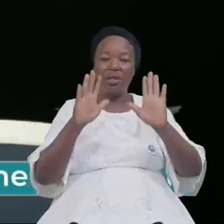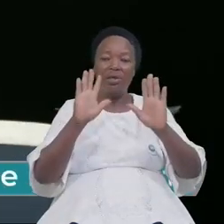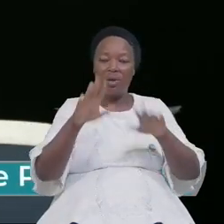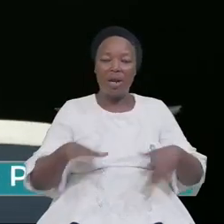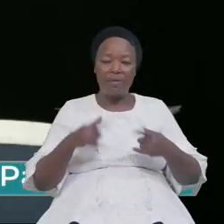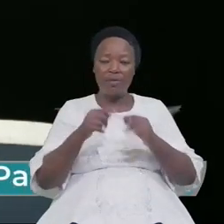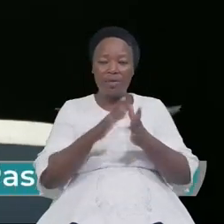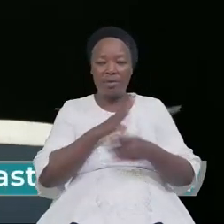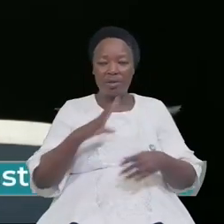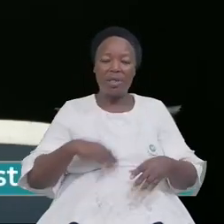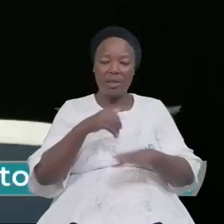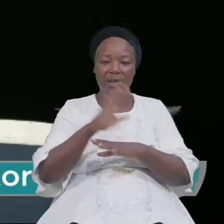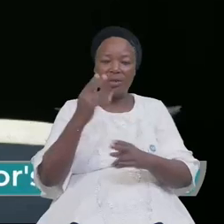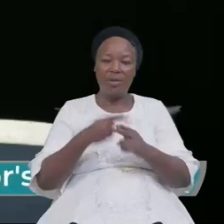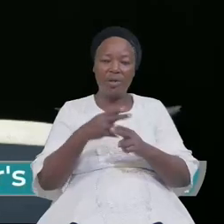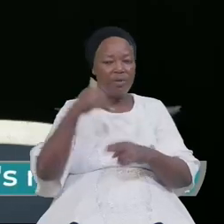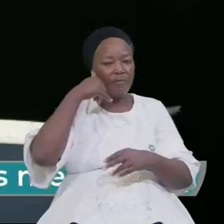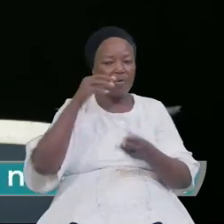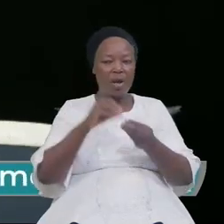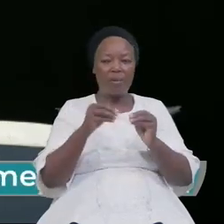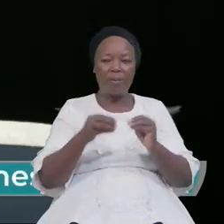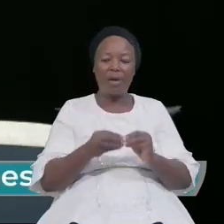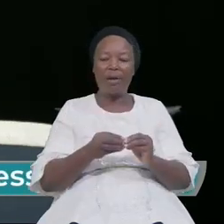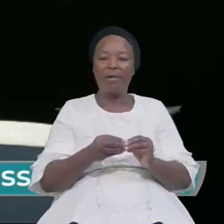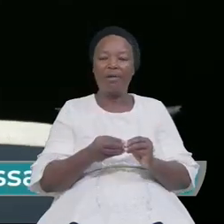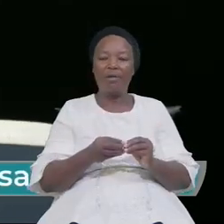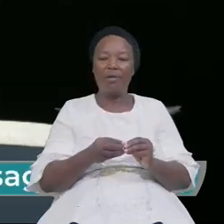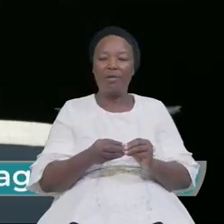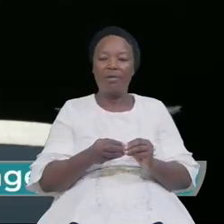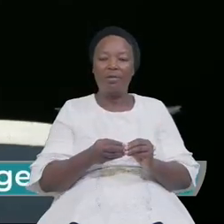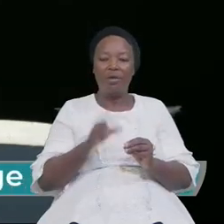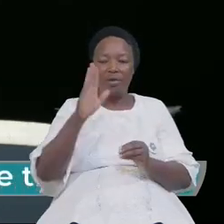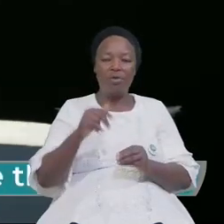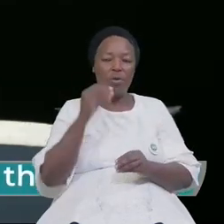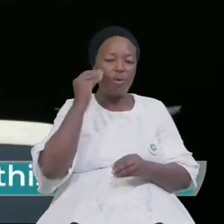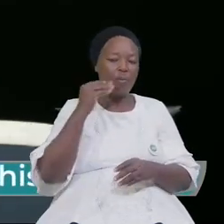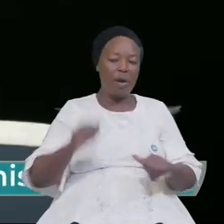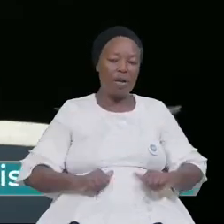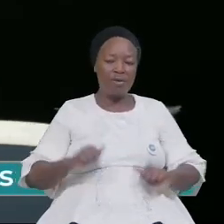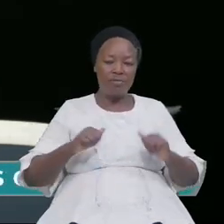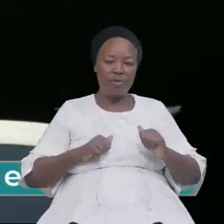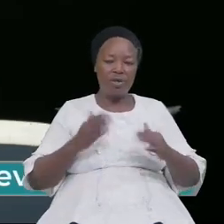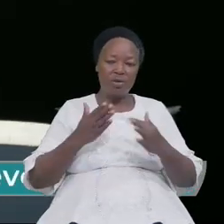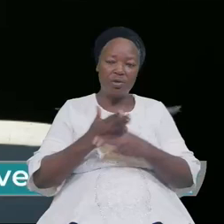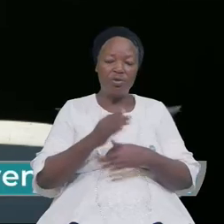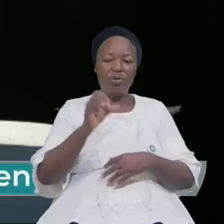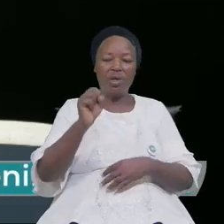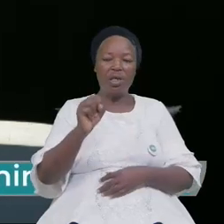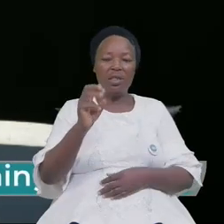envoyez-nous votre nom, vos numéros de téléphone, votre adresse de